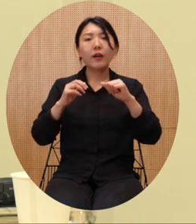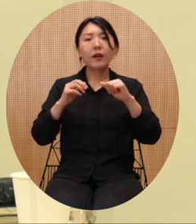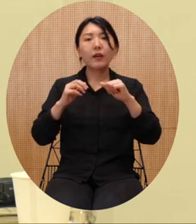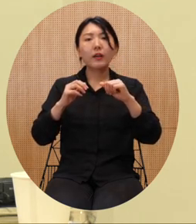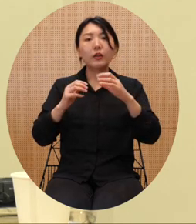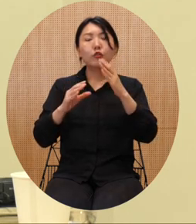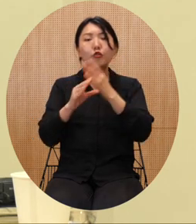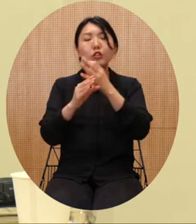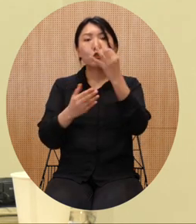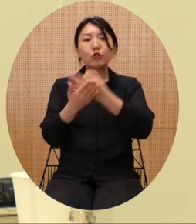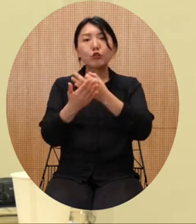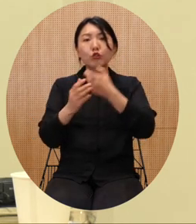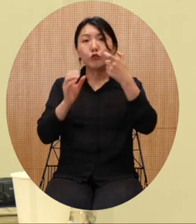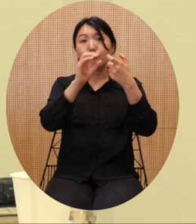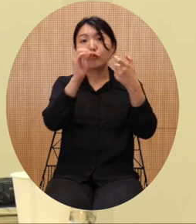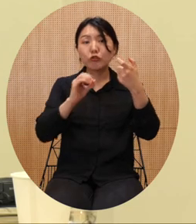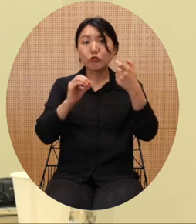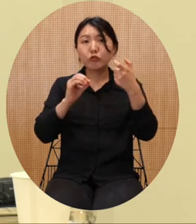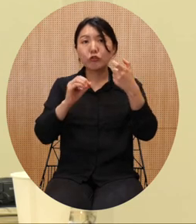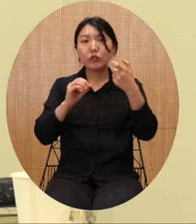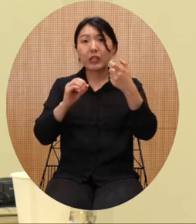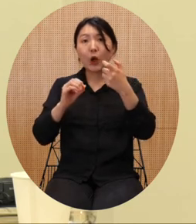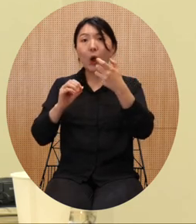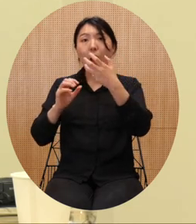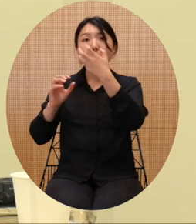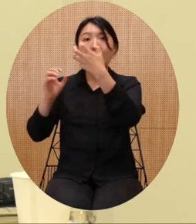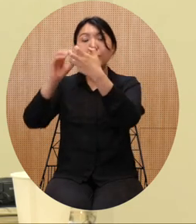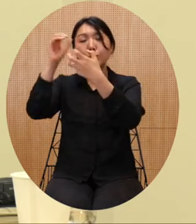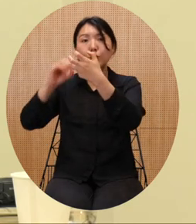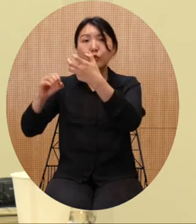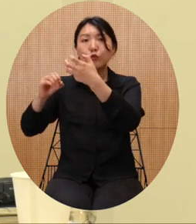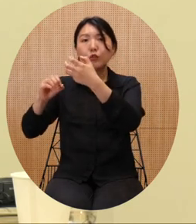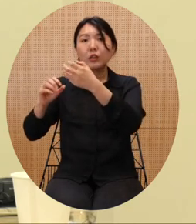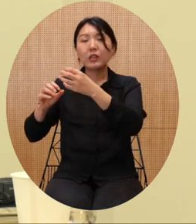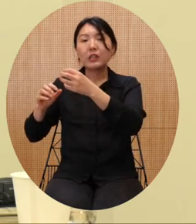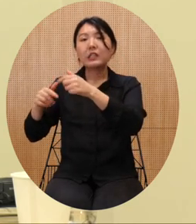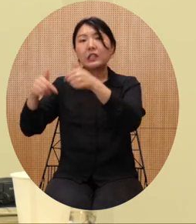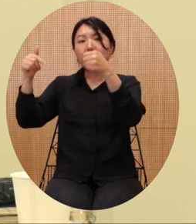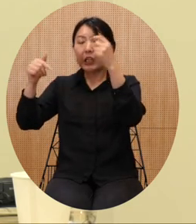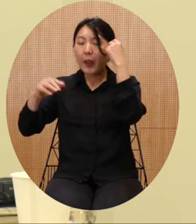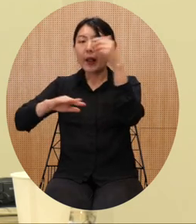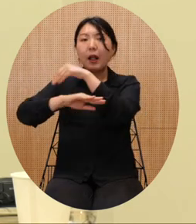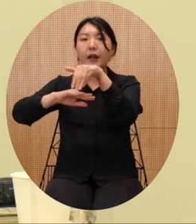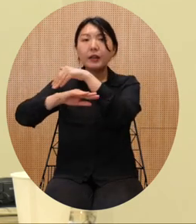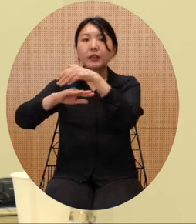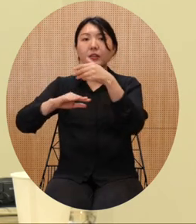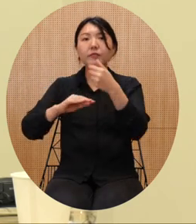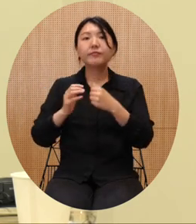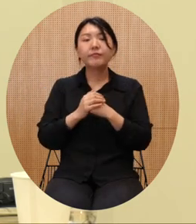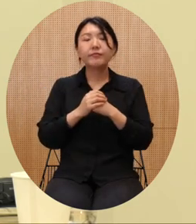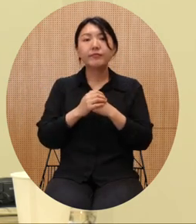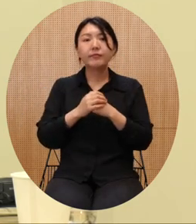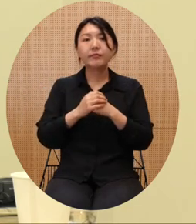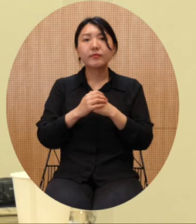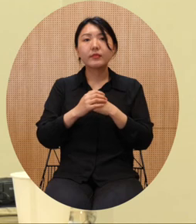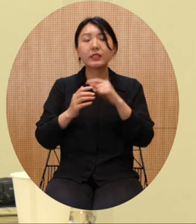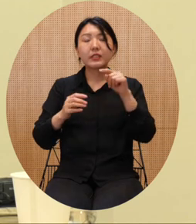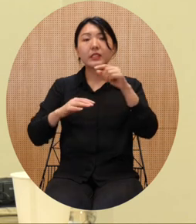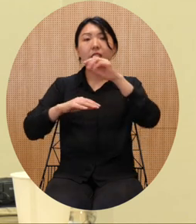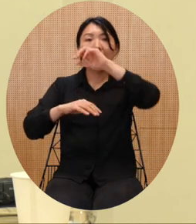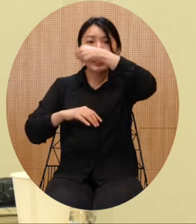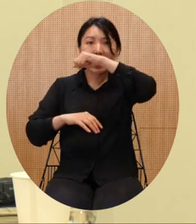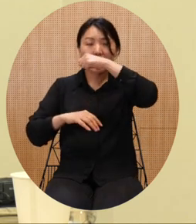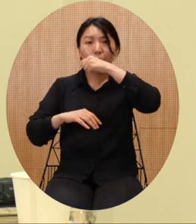중위소득의 60%에서 80%까지 높이려고 생각하고 있습니다. 그리고 계획을 하고 있고 그 예산으로